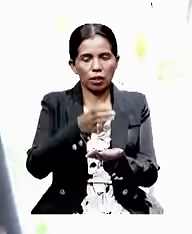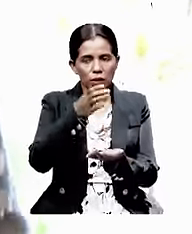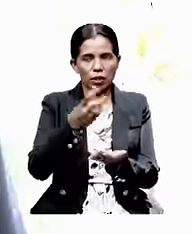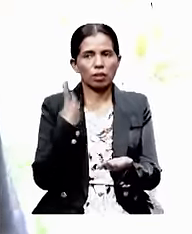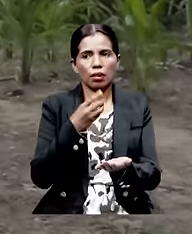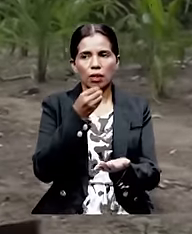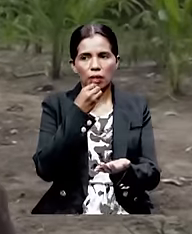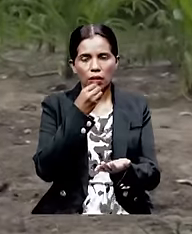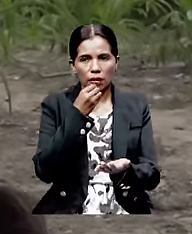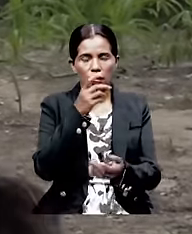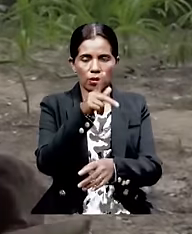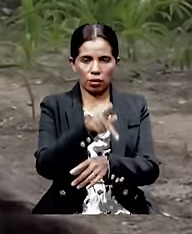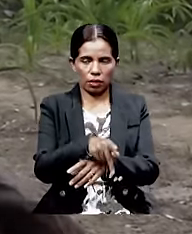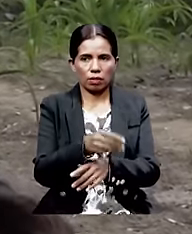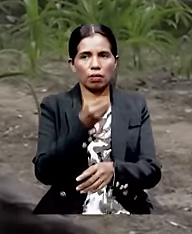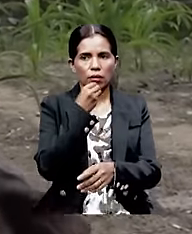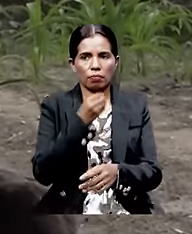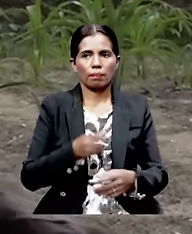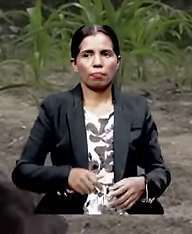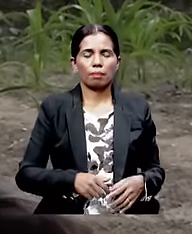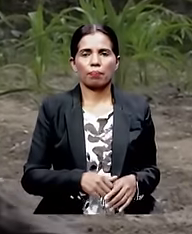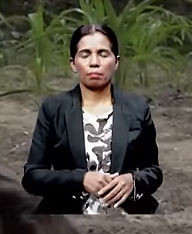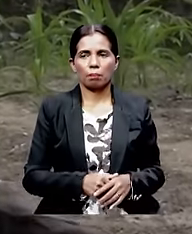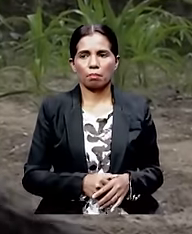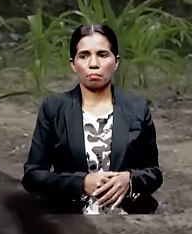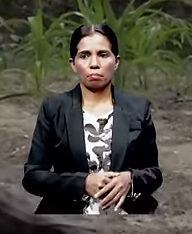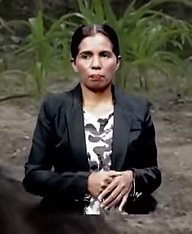tahan vali, kalan tahan loh sama toko.